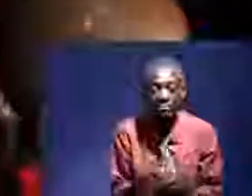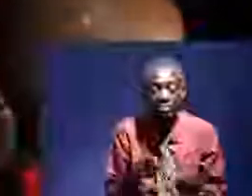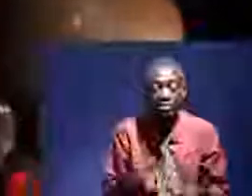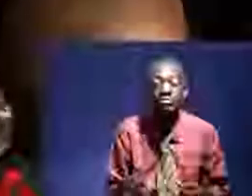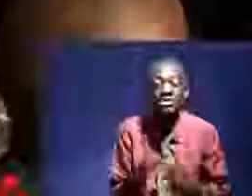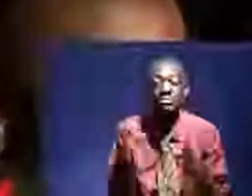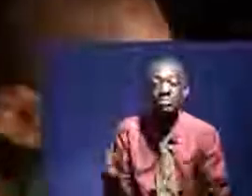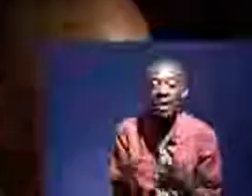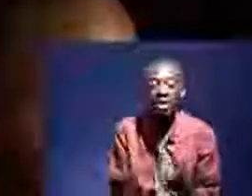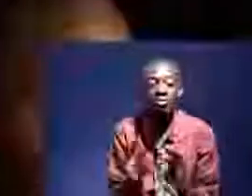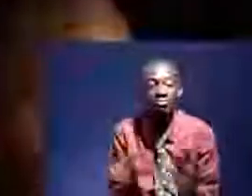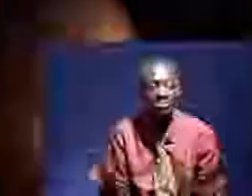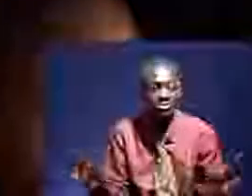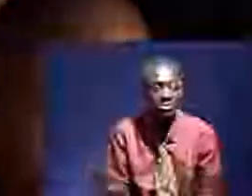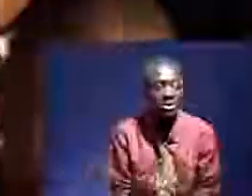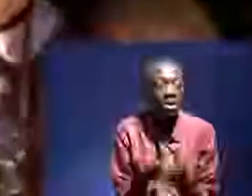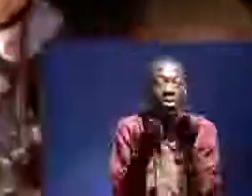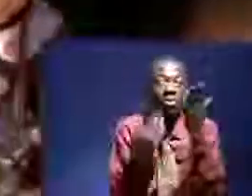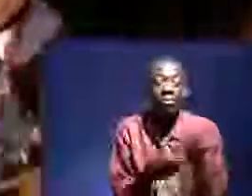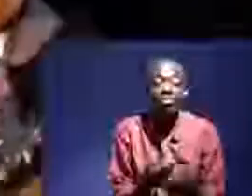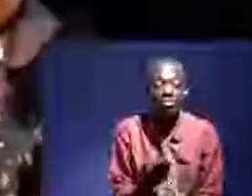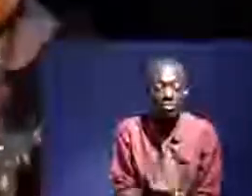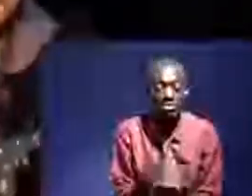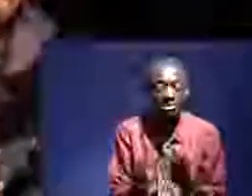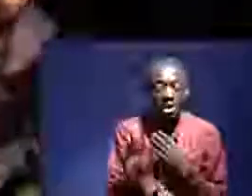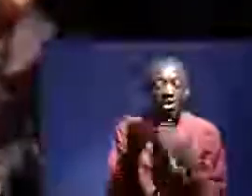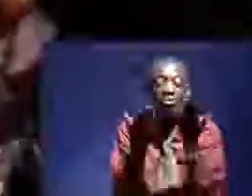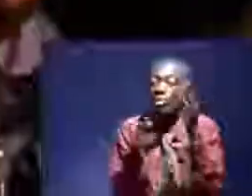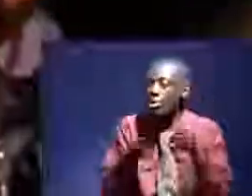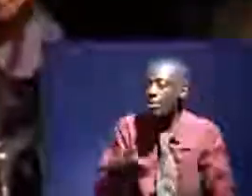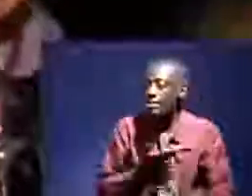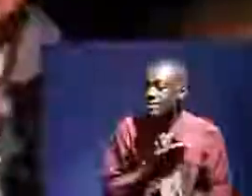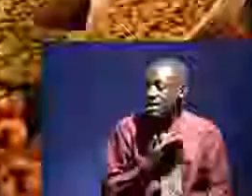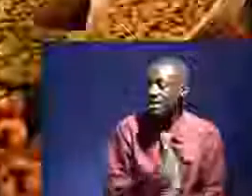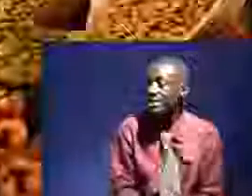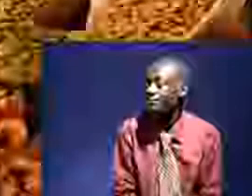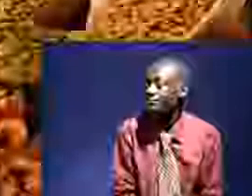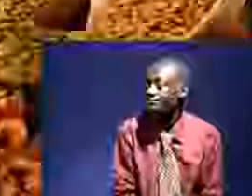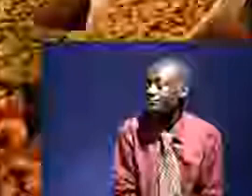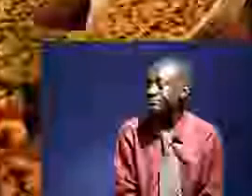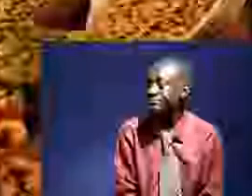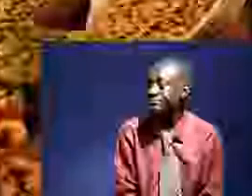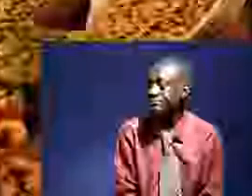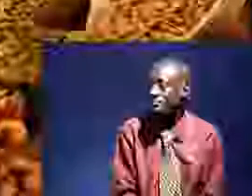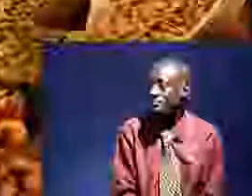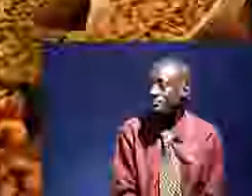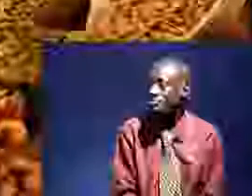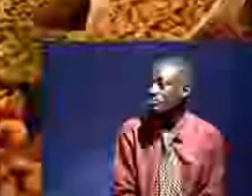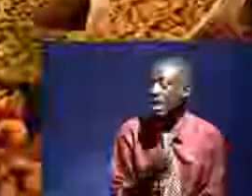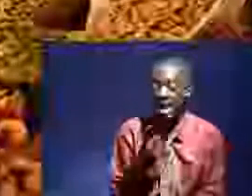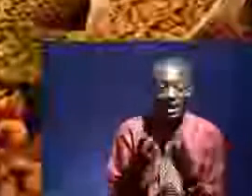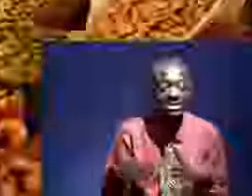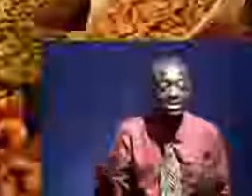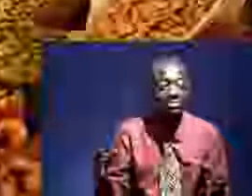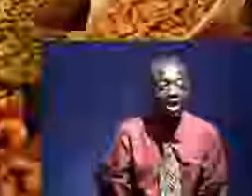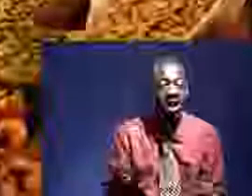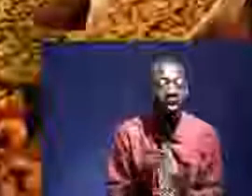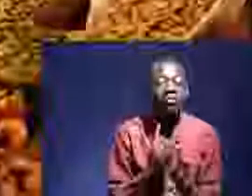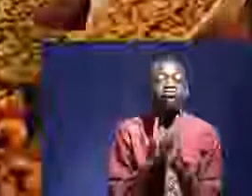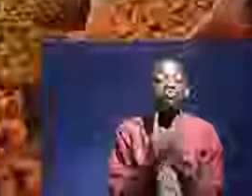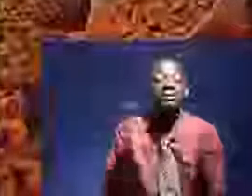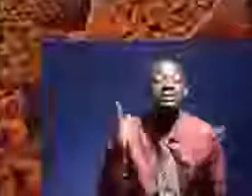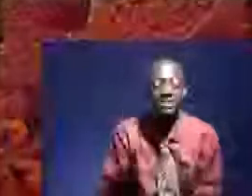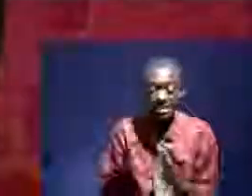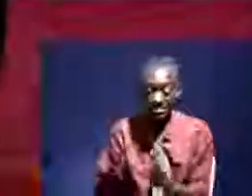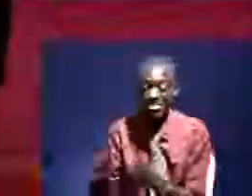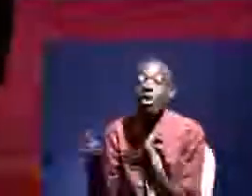plan. So God bless you as you follow God's plan, because His plan is the best